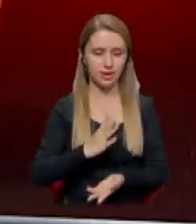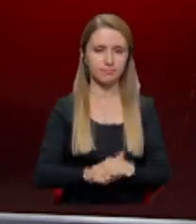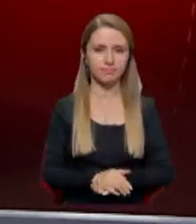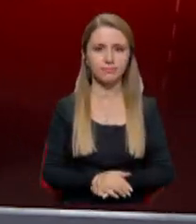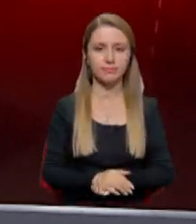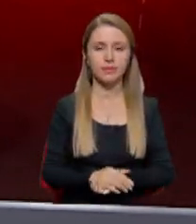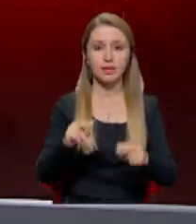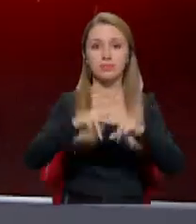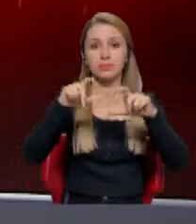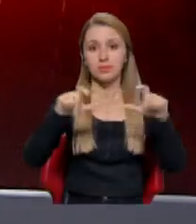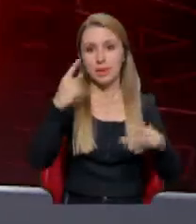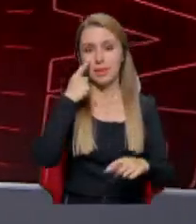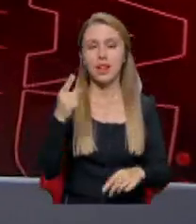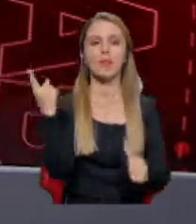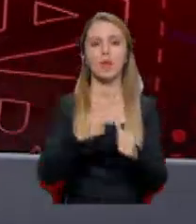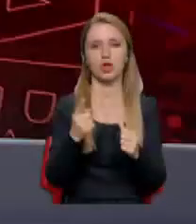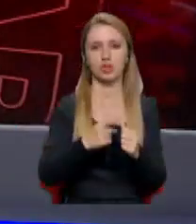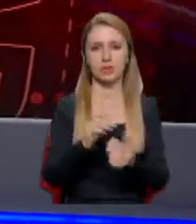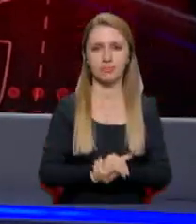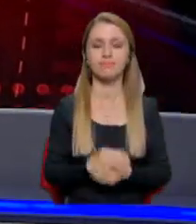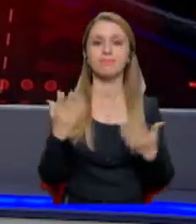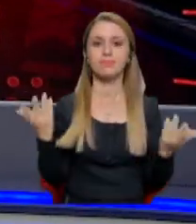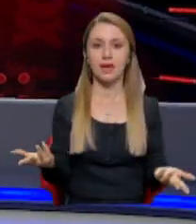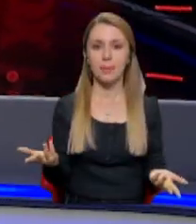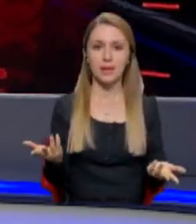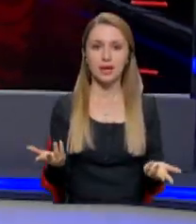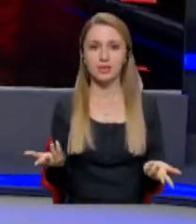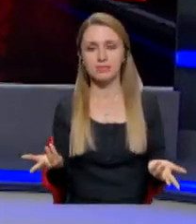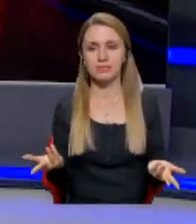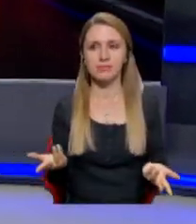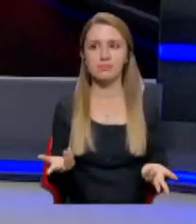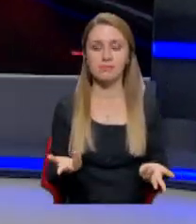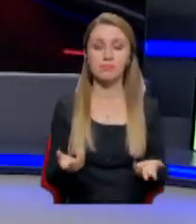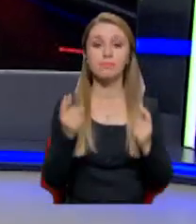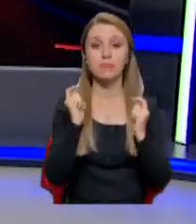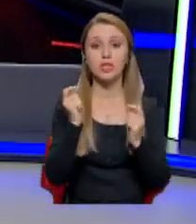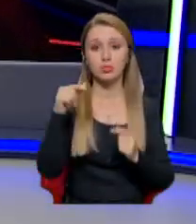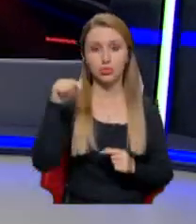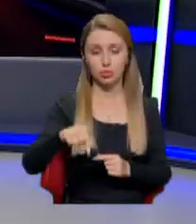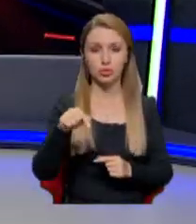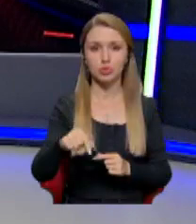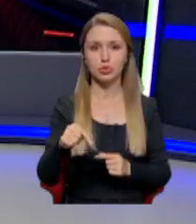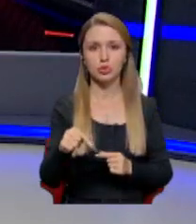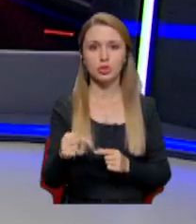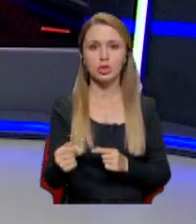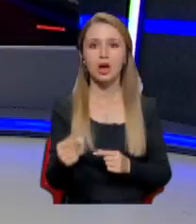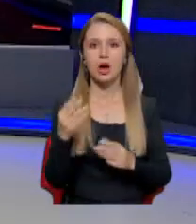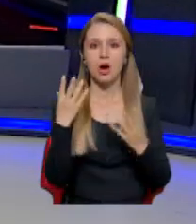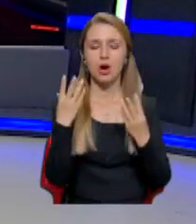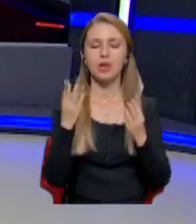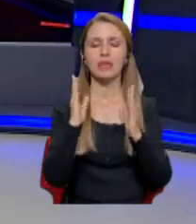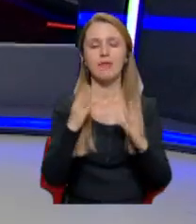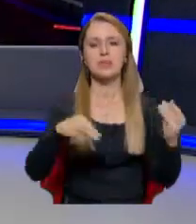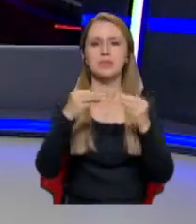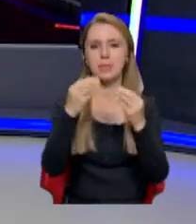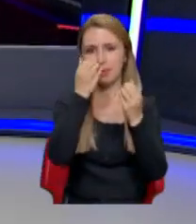Ve manşetimize atalım öncelikle. Tabii ki kaçınılmaz son. Bugün içinde yine geçerli.